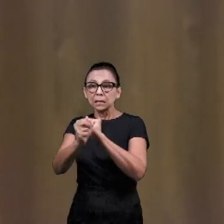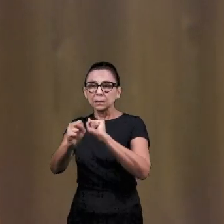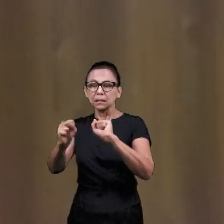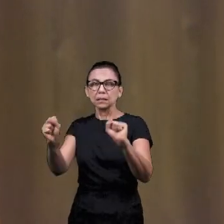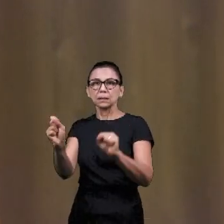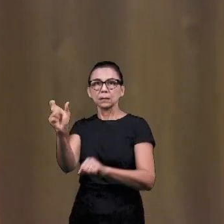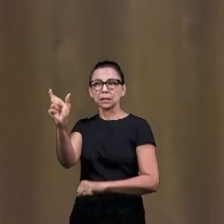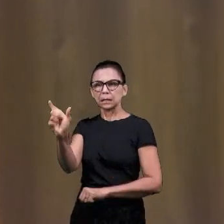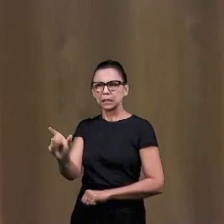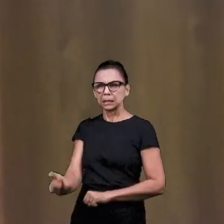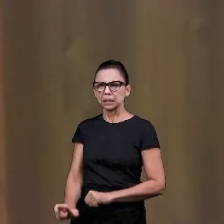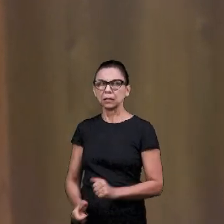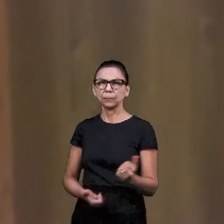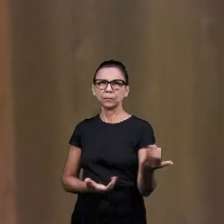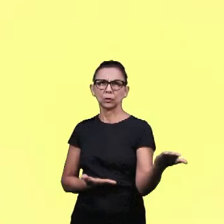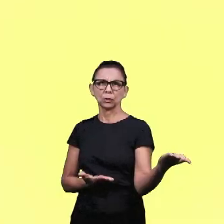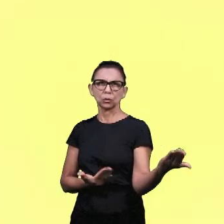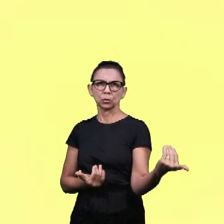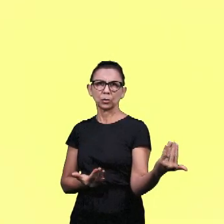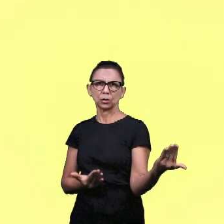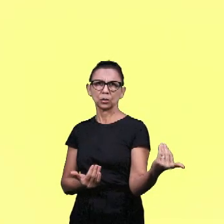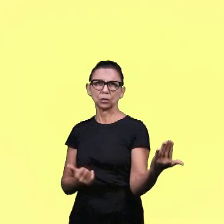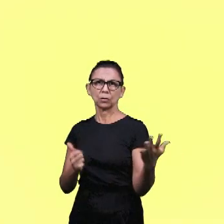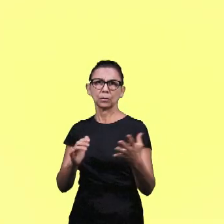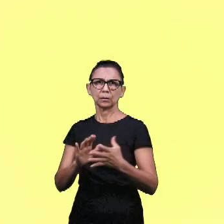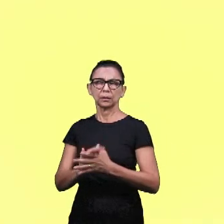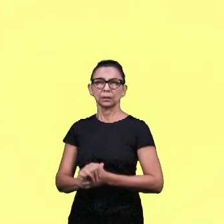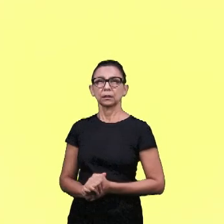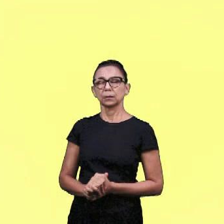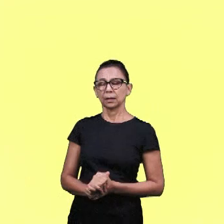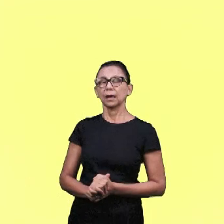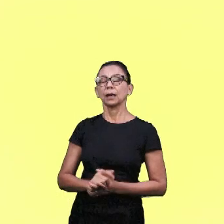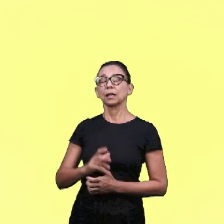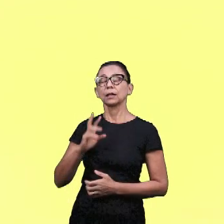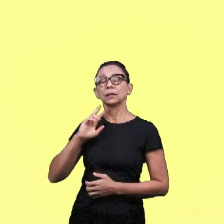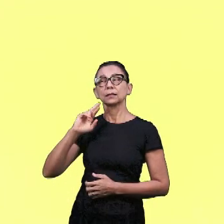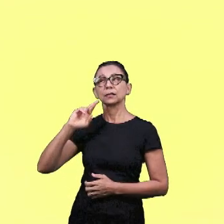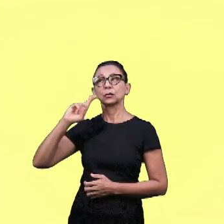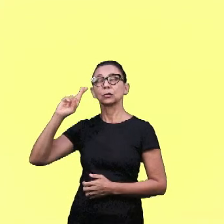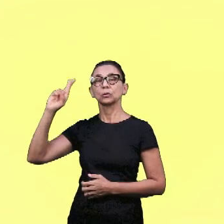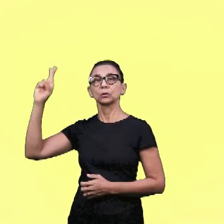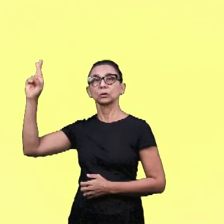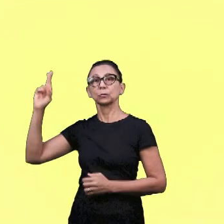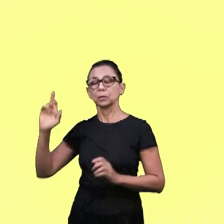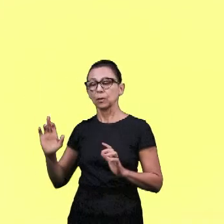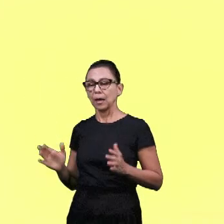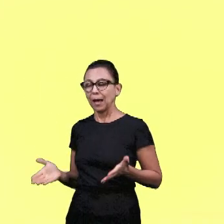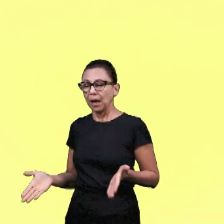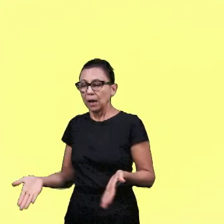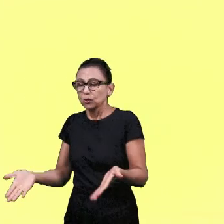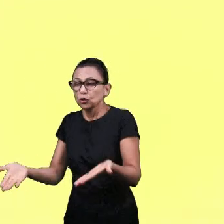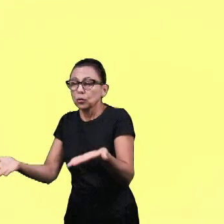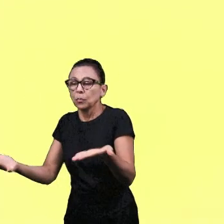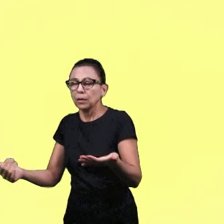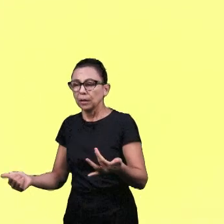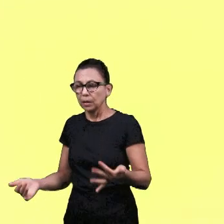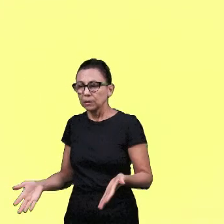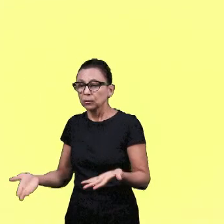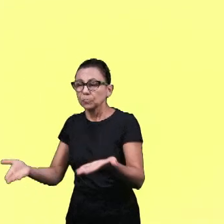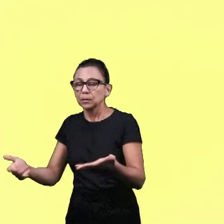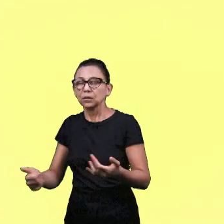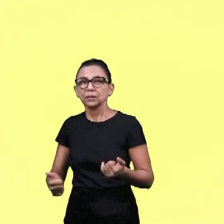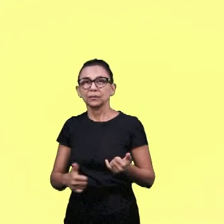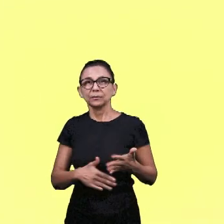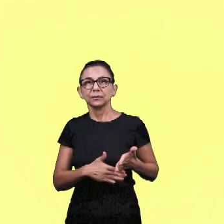à amener Samson, impélir Samson. Vous savez qu'est-ce que c'est impélir? C'est amener quelqu'un à faire quelque chose, à